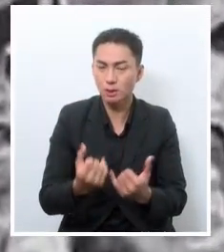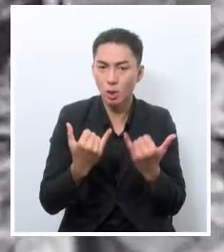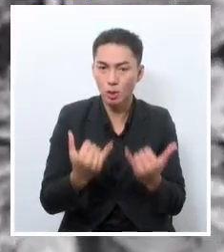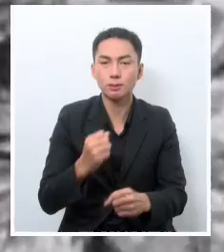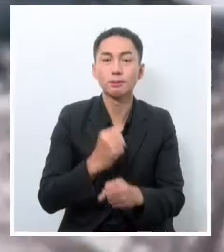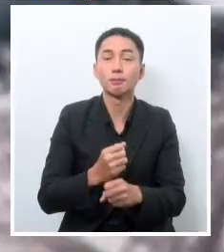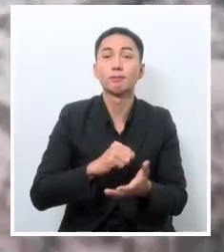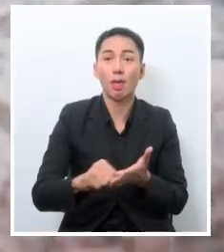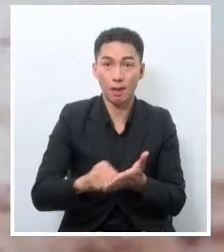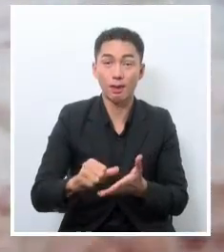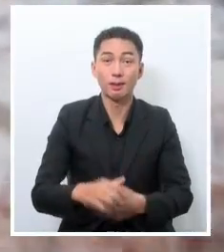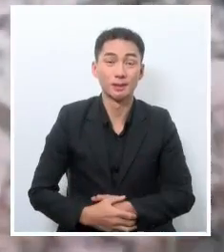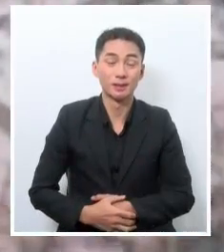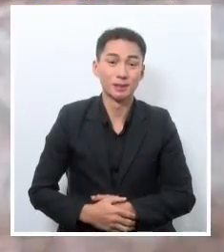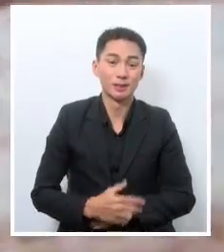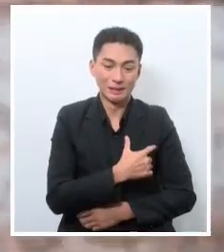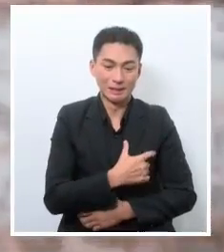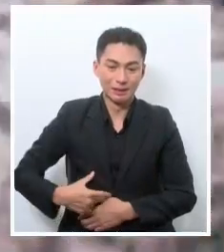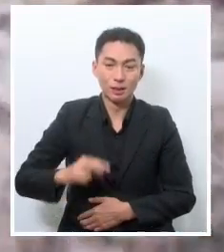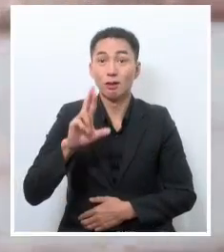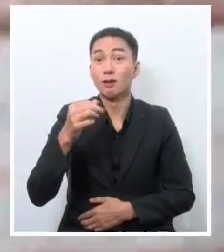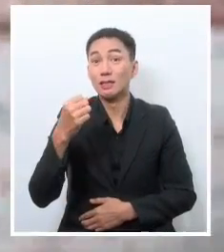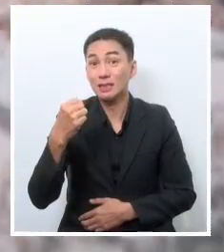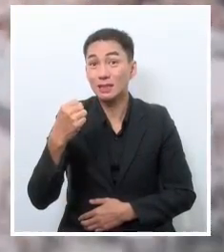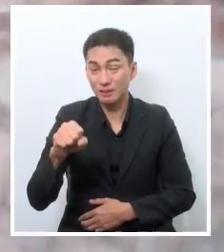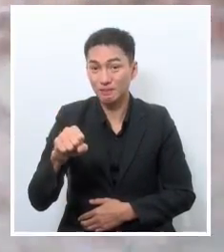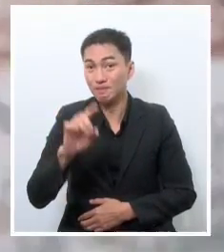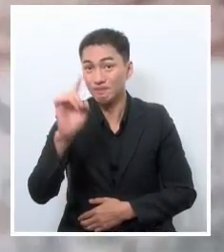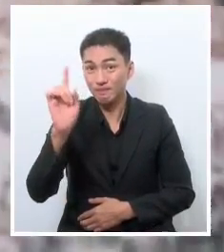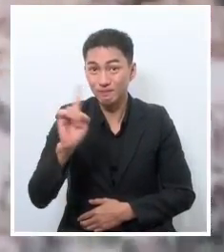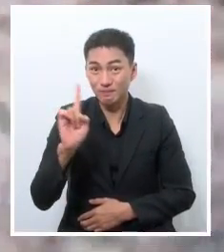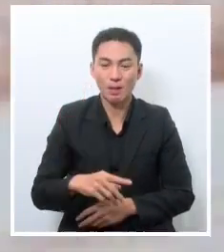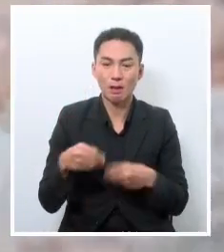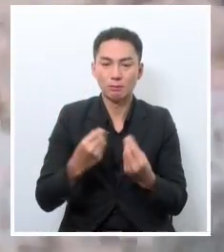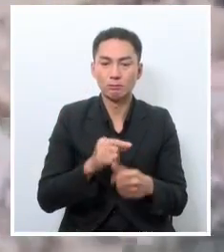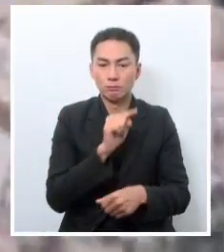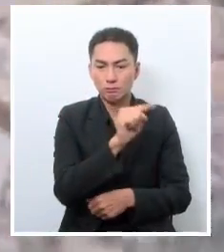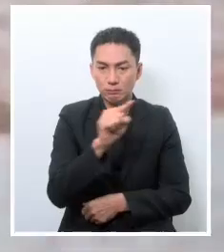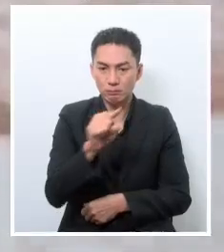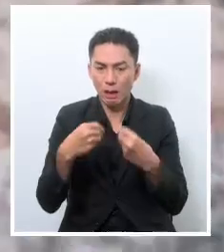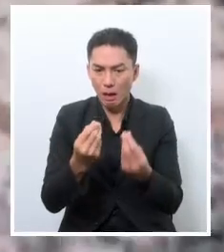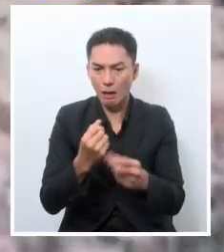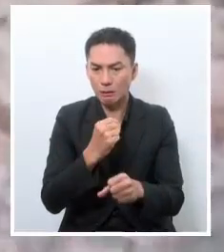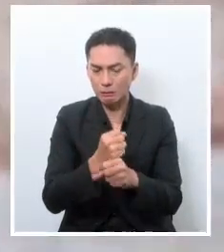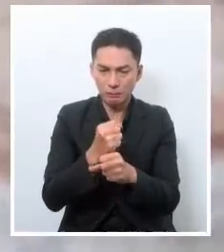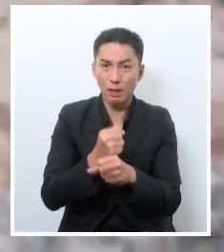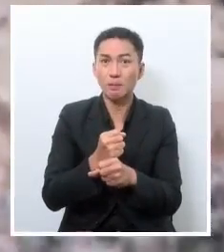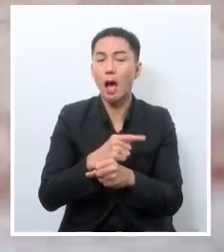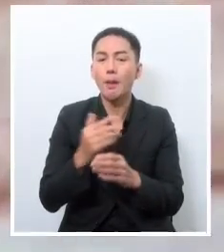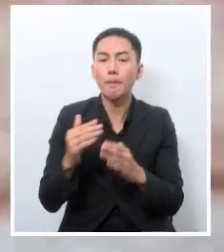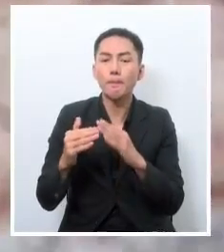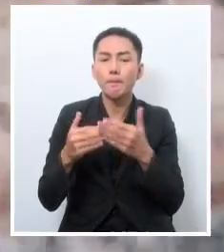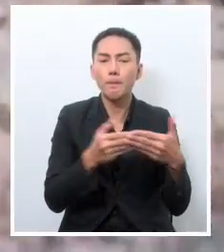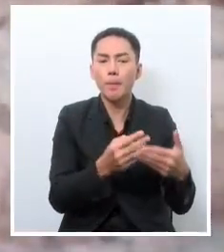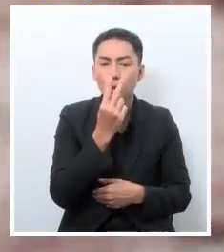นี้สมเด็จพระบรมโอรสาธิราชสยามกุฎราชกุมารได้รับสั่งให้จัดุดปฏิบัติทานำพระองค์ไปยังหมู่บ้านหมาก